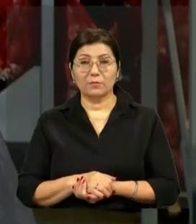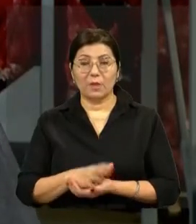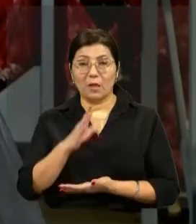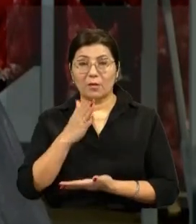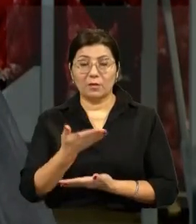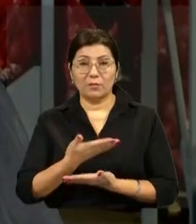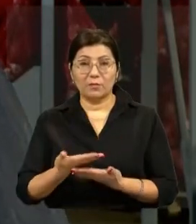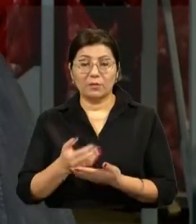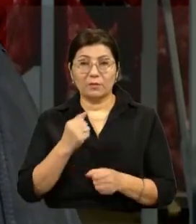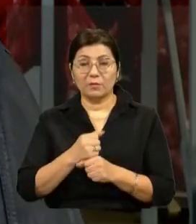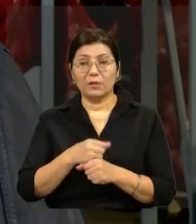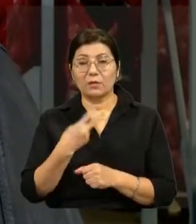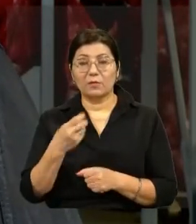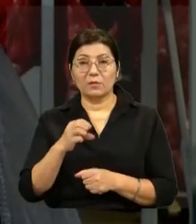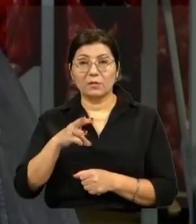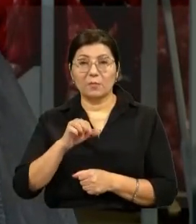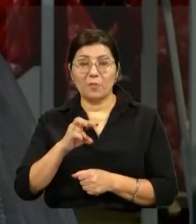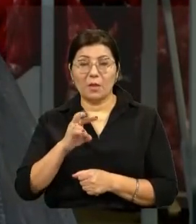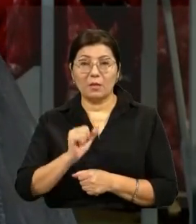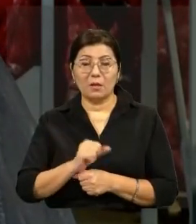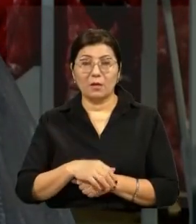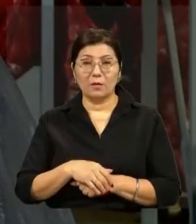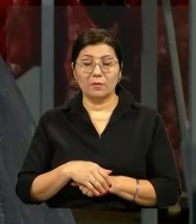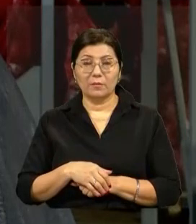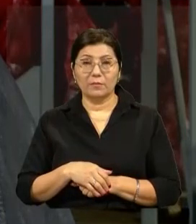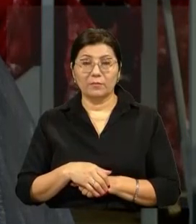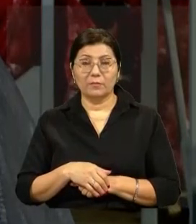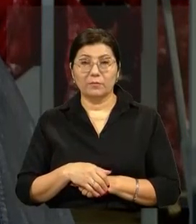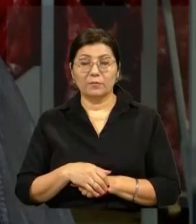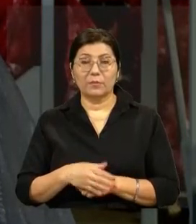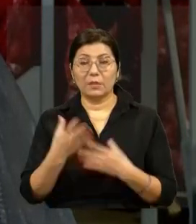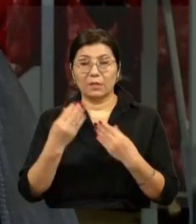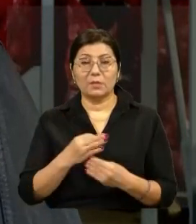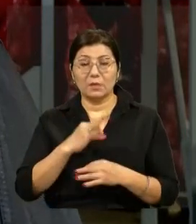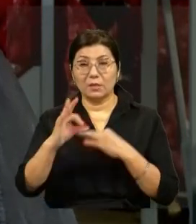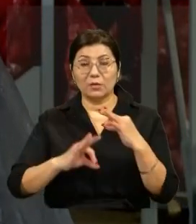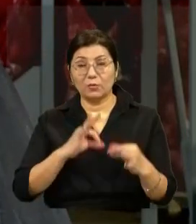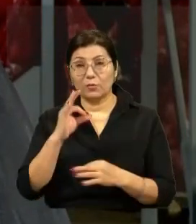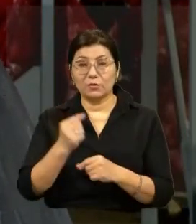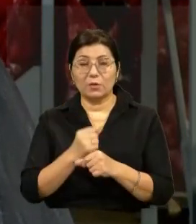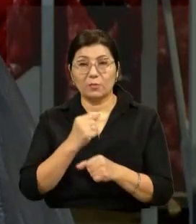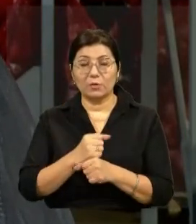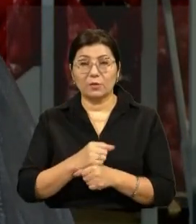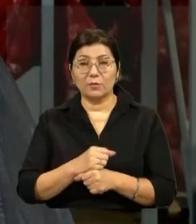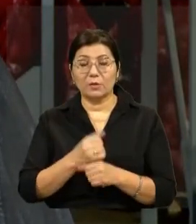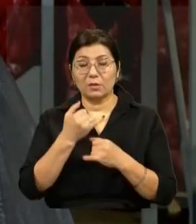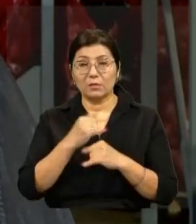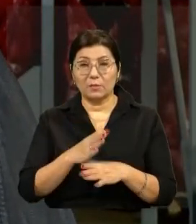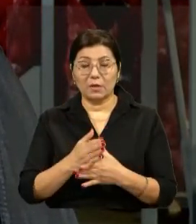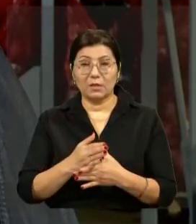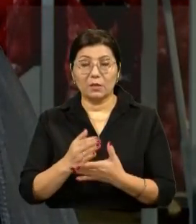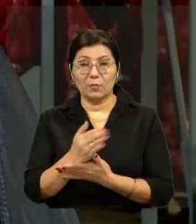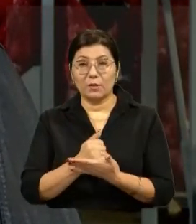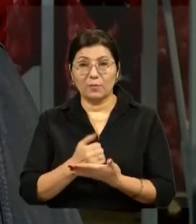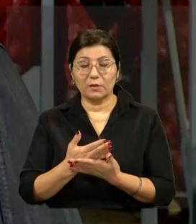мы работали две смены, то есть практически день-ночь мы работали. Ну, смогли убрать, потому что по